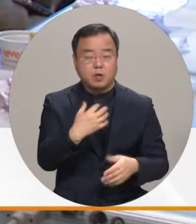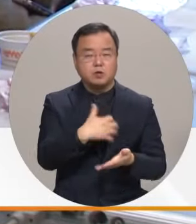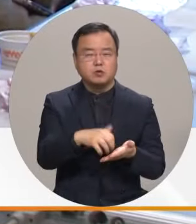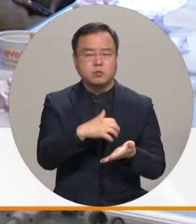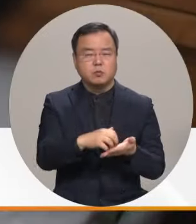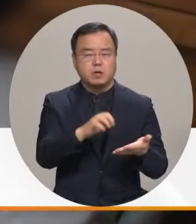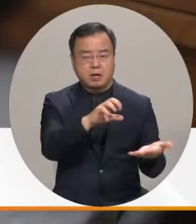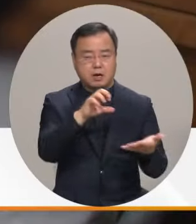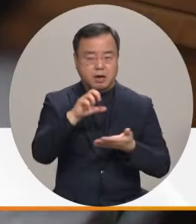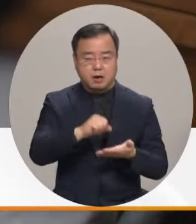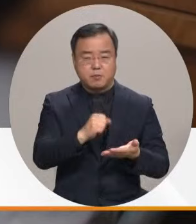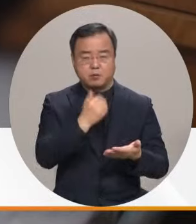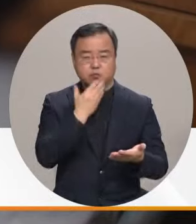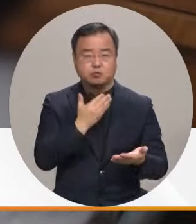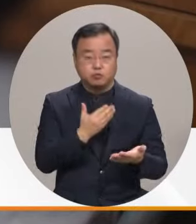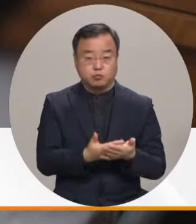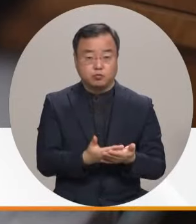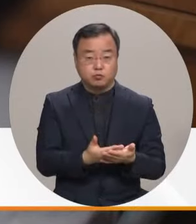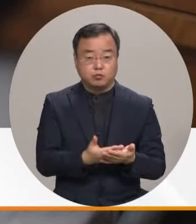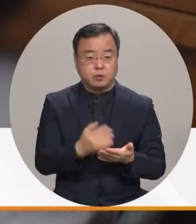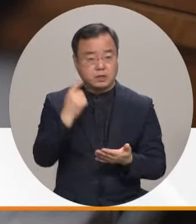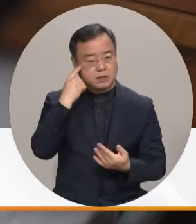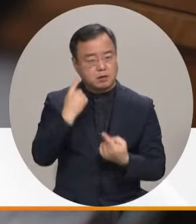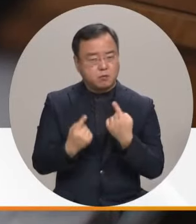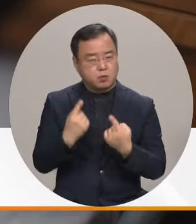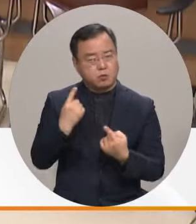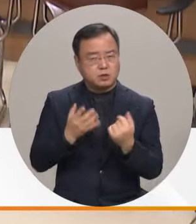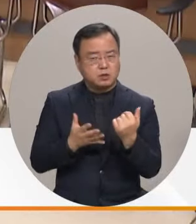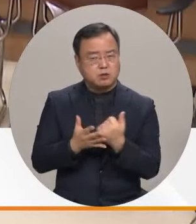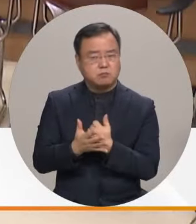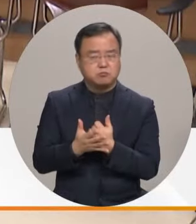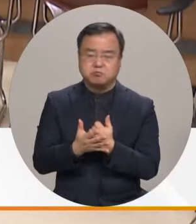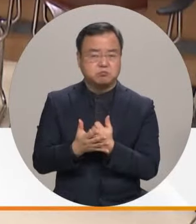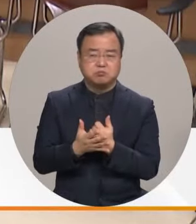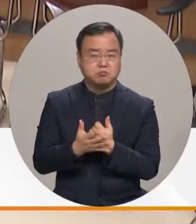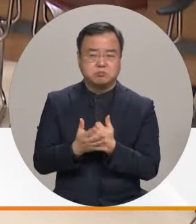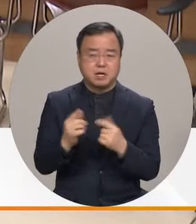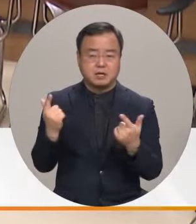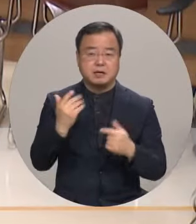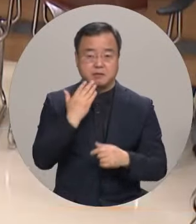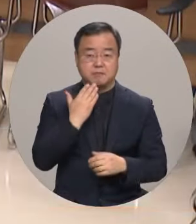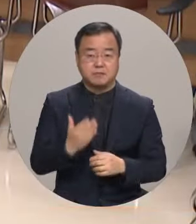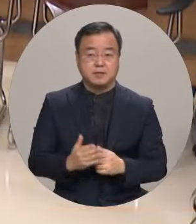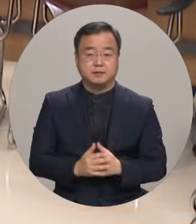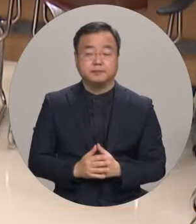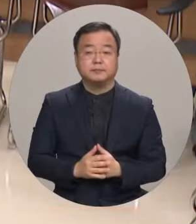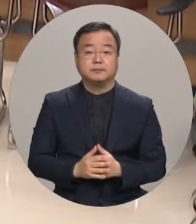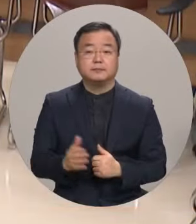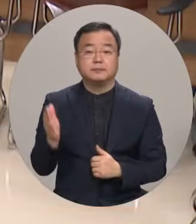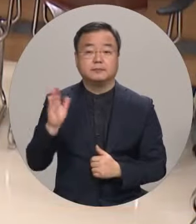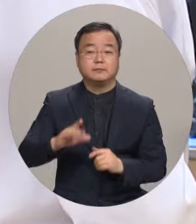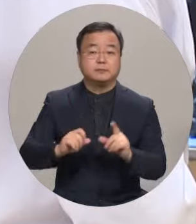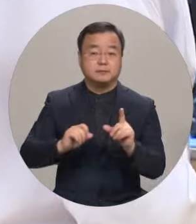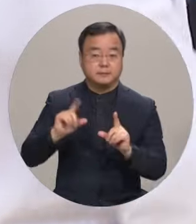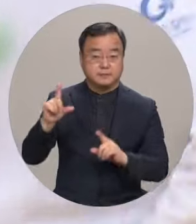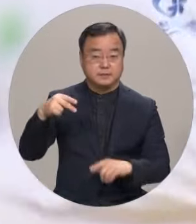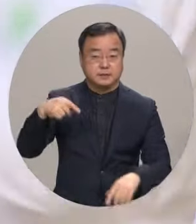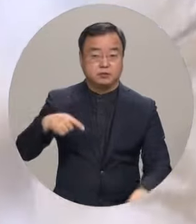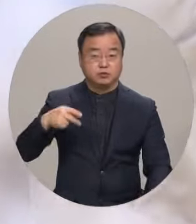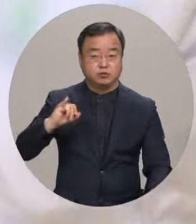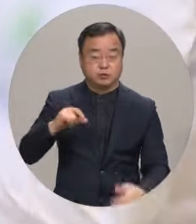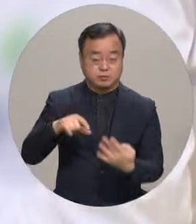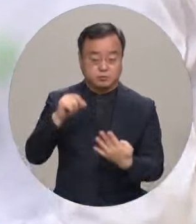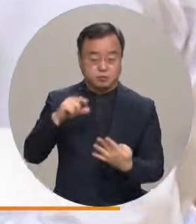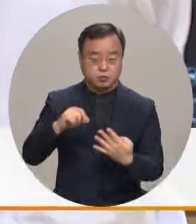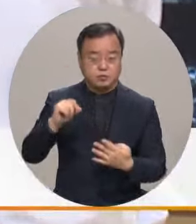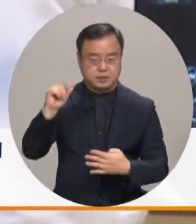문제고 생각했던 것보다 영향은 크게 받지 않을 가능성도 있고요. 다만 대부분 수시 모집에서 선발하는 지역